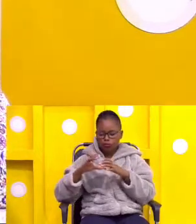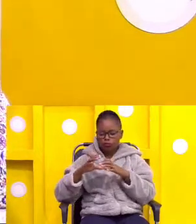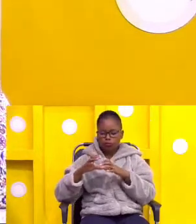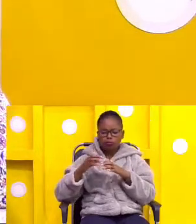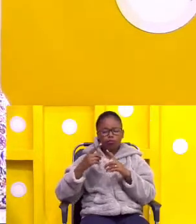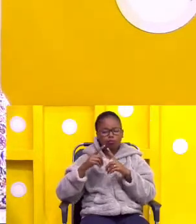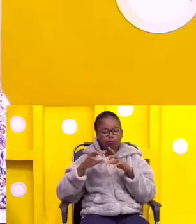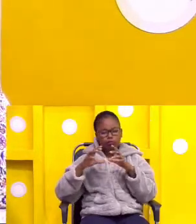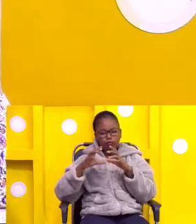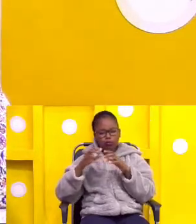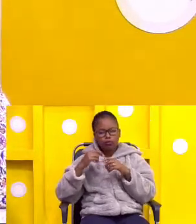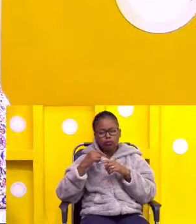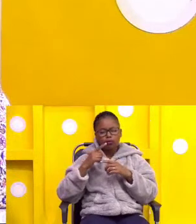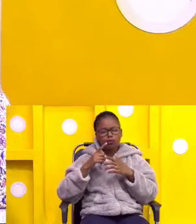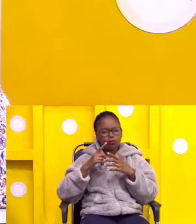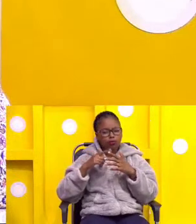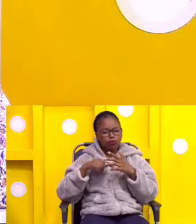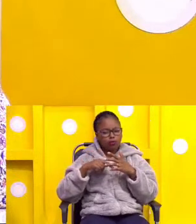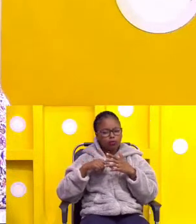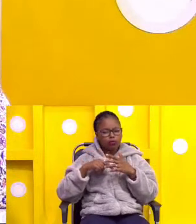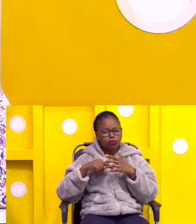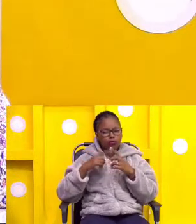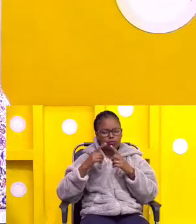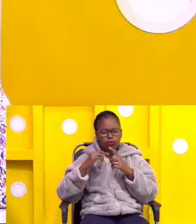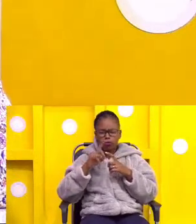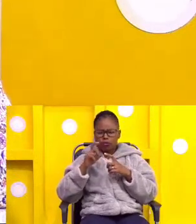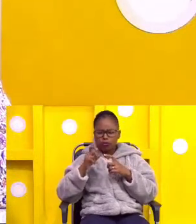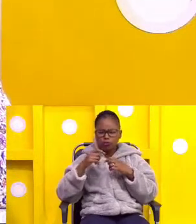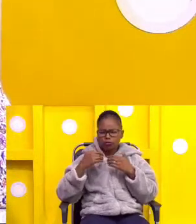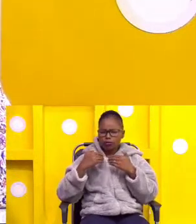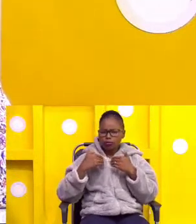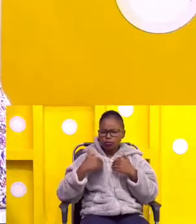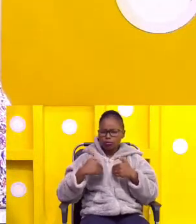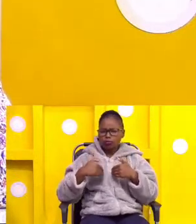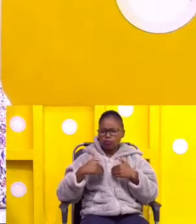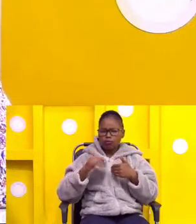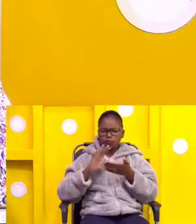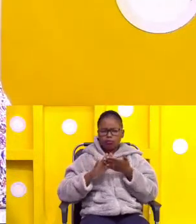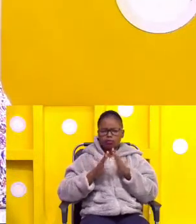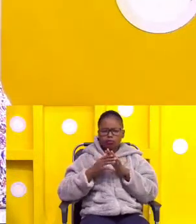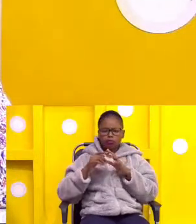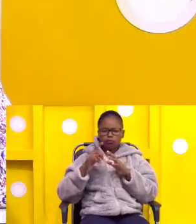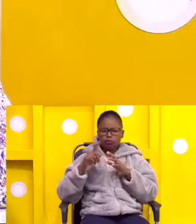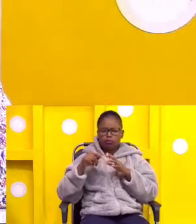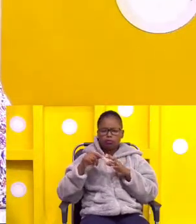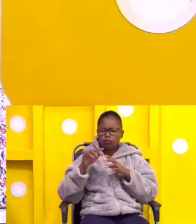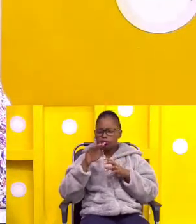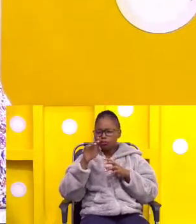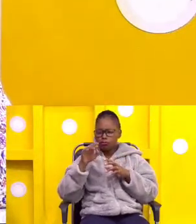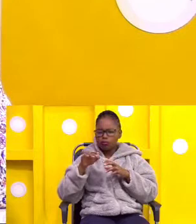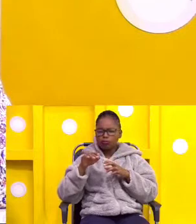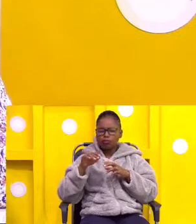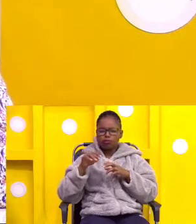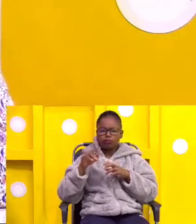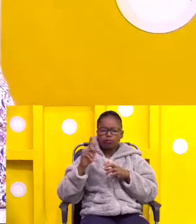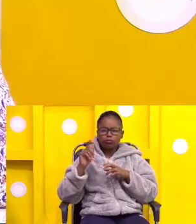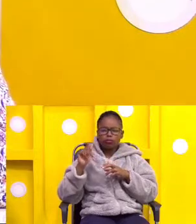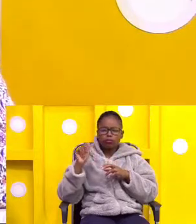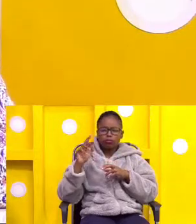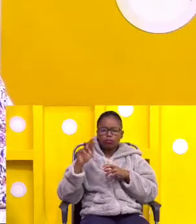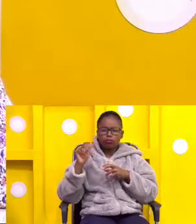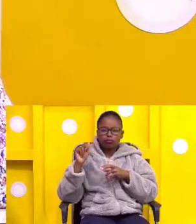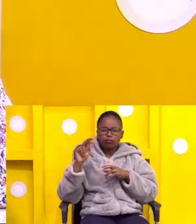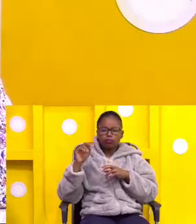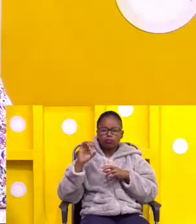terere. Sijui na kuhanga nini. Wala watu wote wameletwa wa na karaja ni watu waaminifu